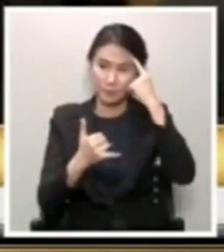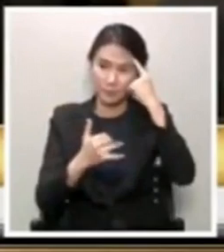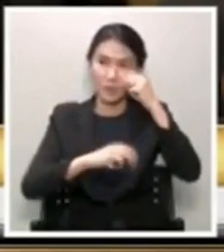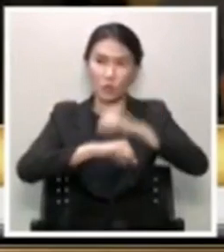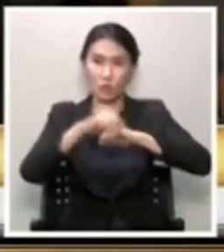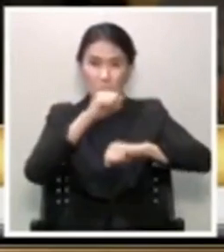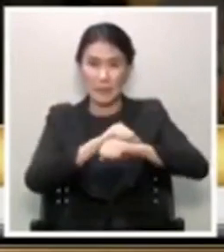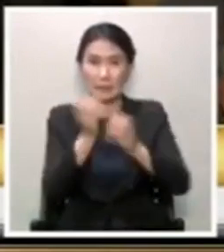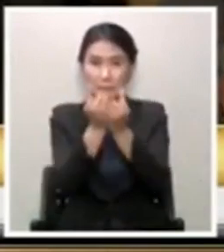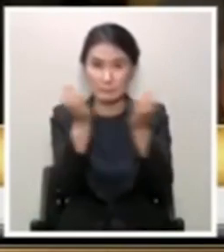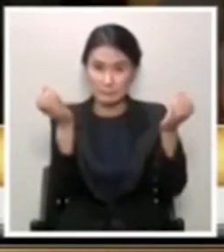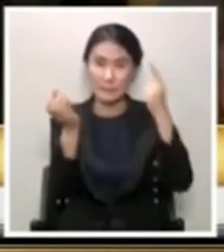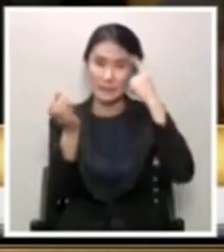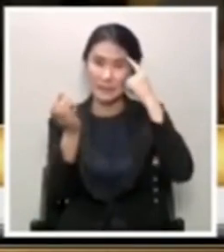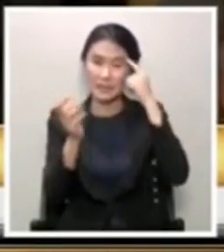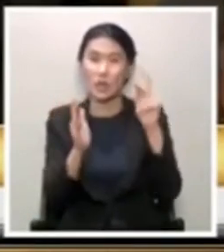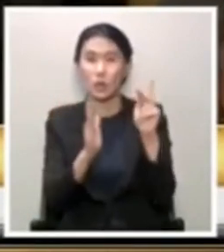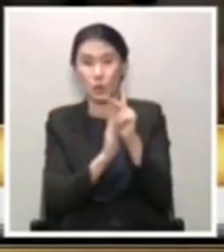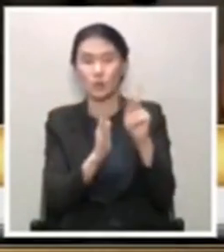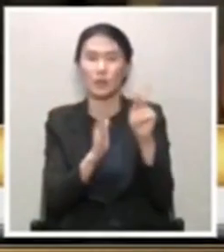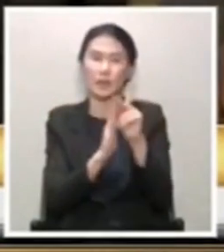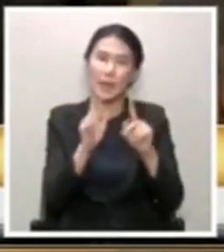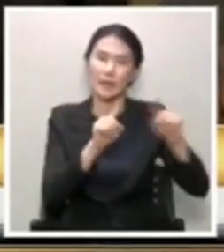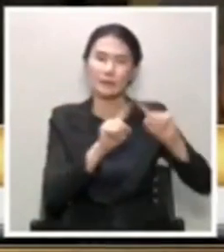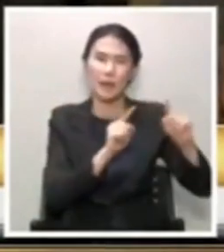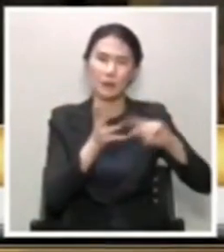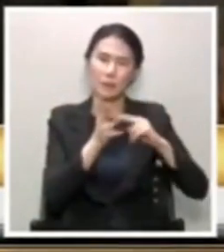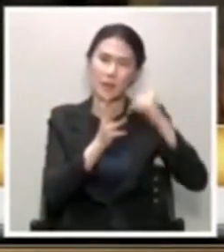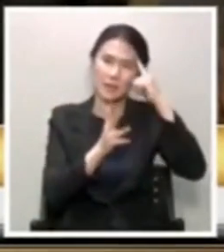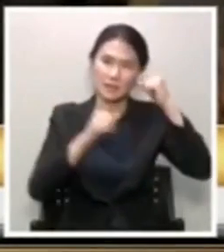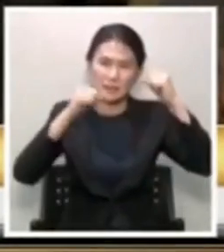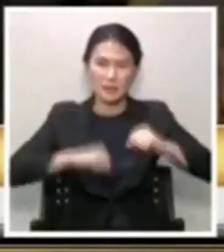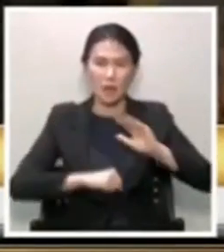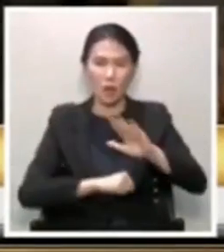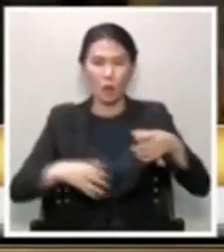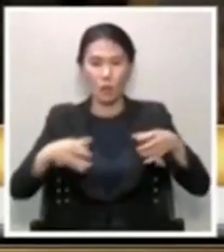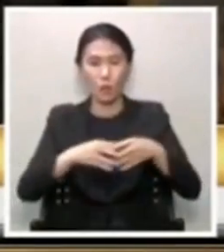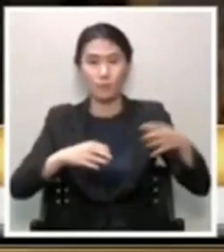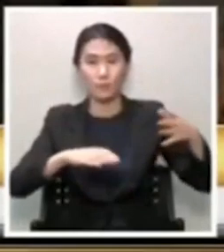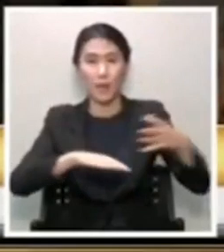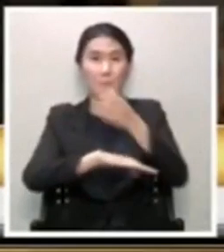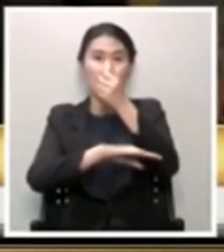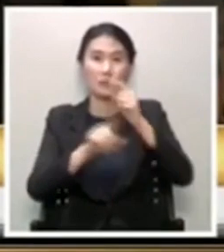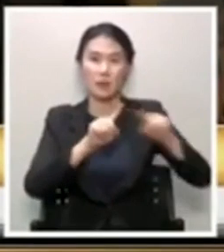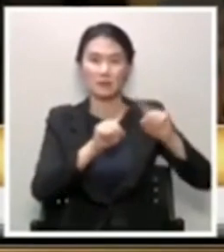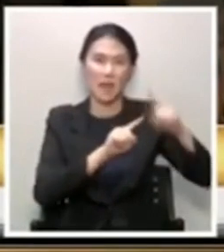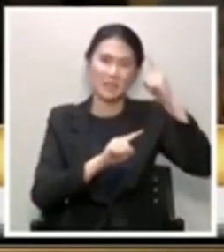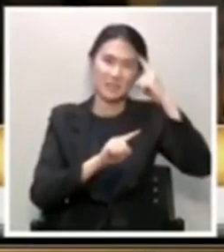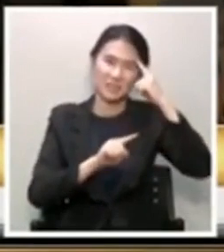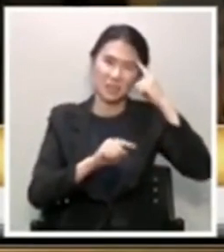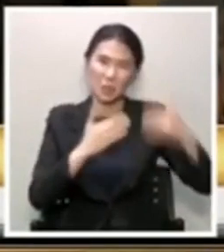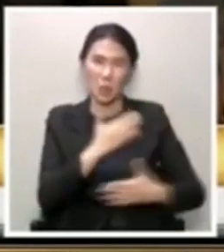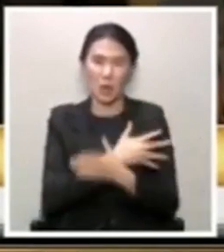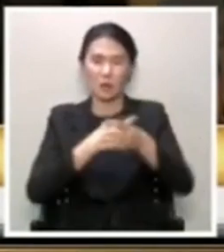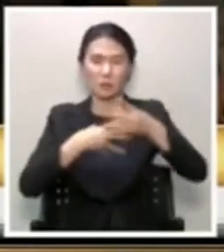รมนูญแบบนี้การกําหนดกติกาแบบนี้มันทําให้การตัดสินใจของนักการเมืองของพรรคการเมืองนั้นบิดผันไปจากความ